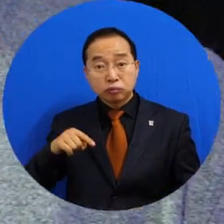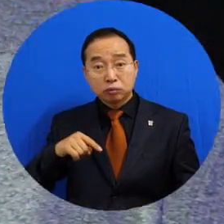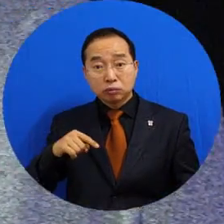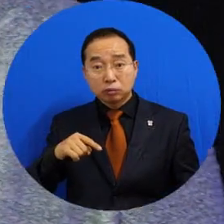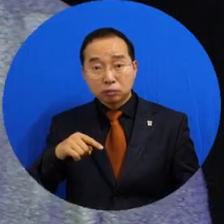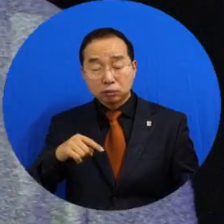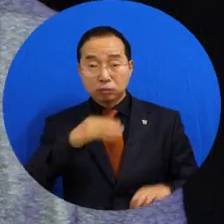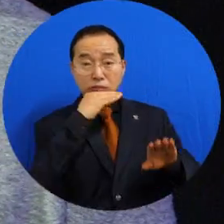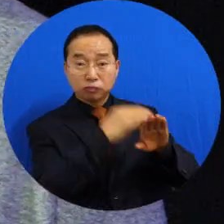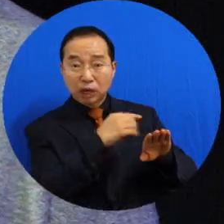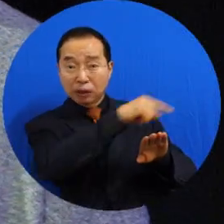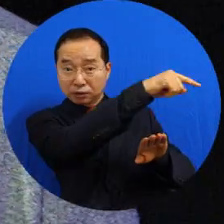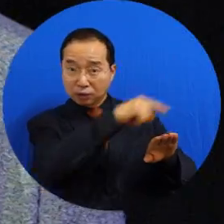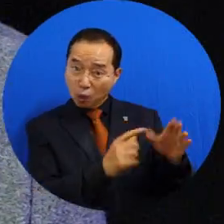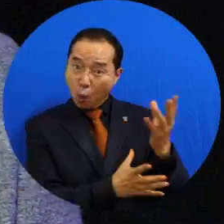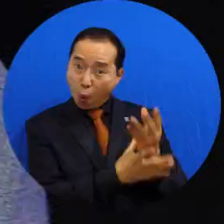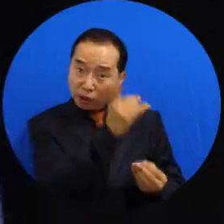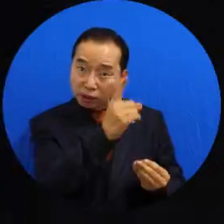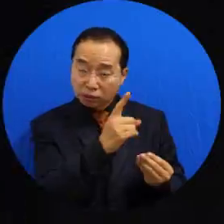지금 70년이 넘었는데